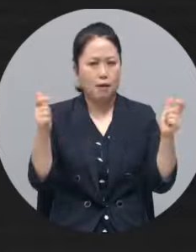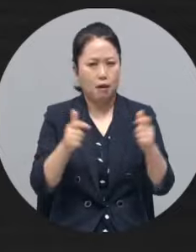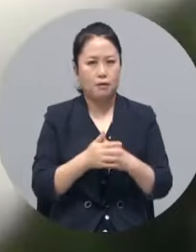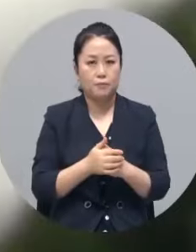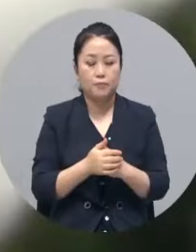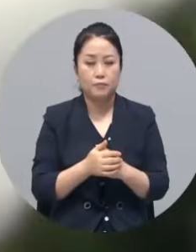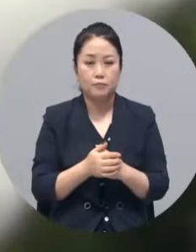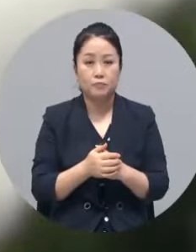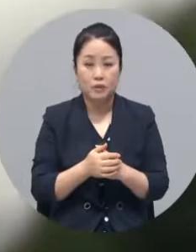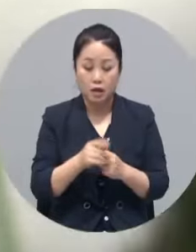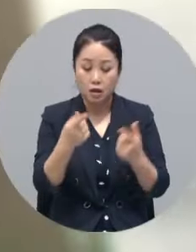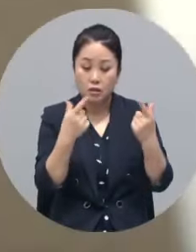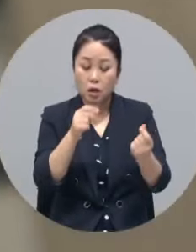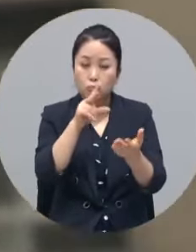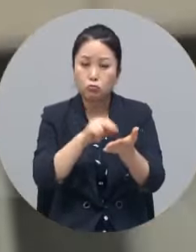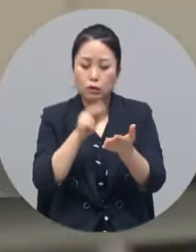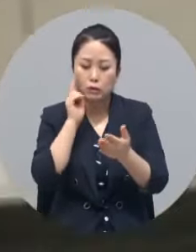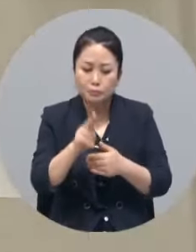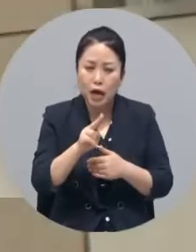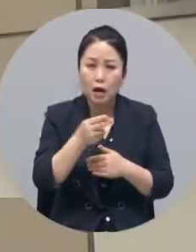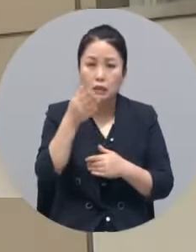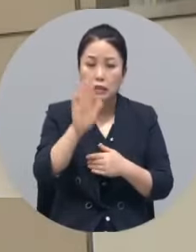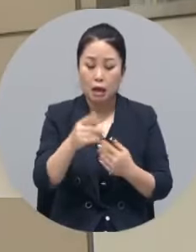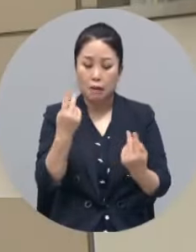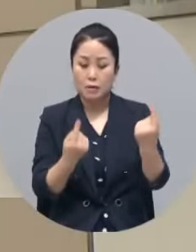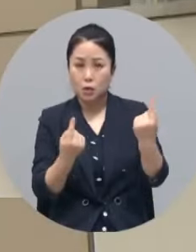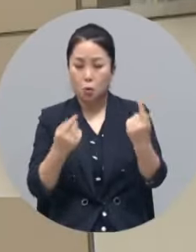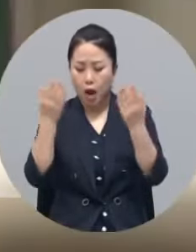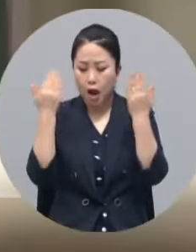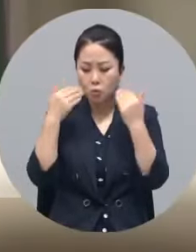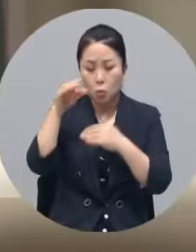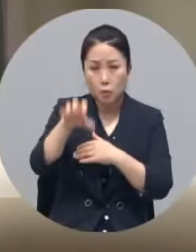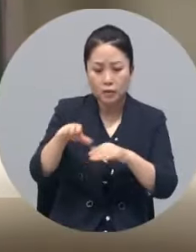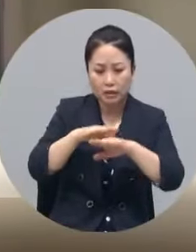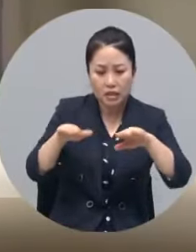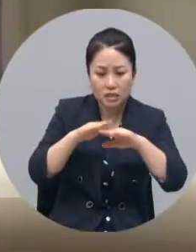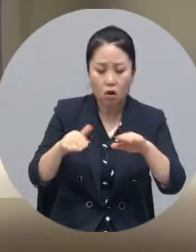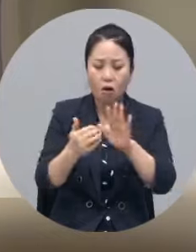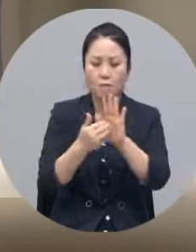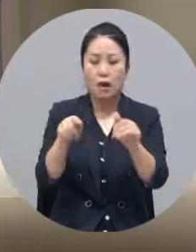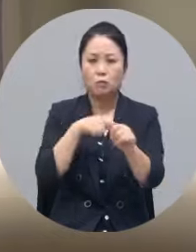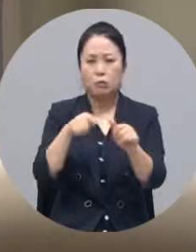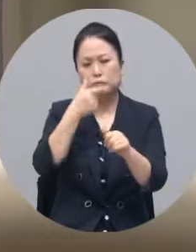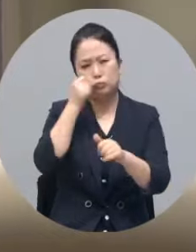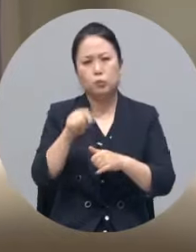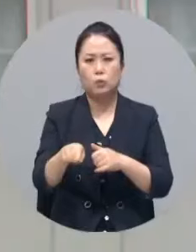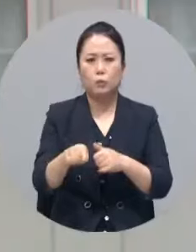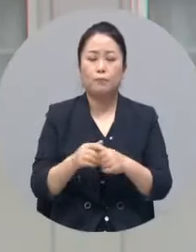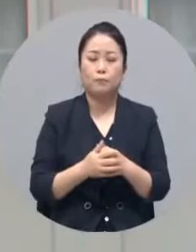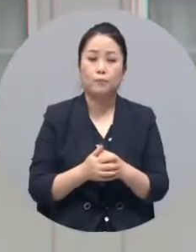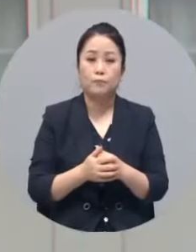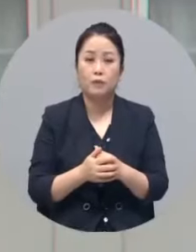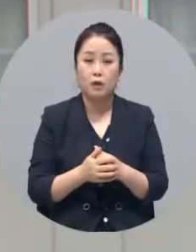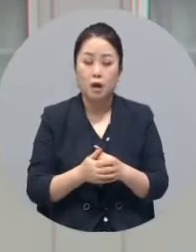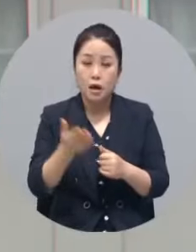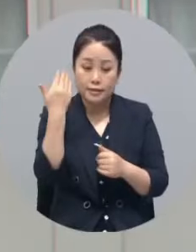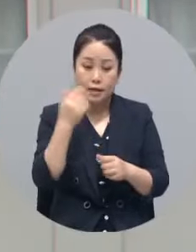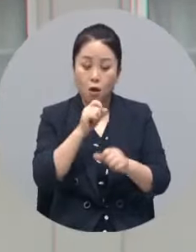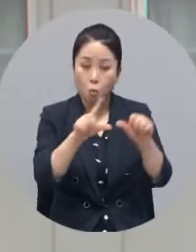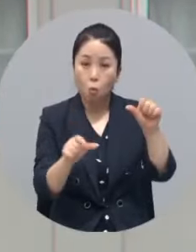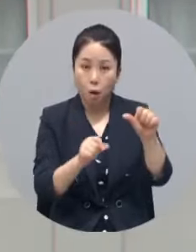급증했습니다 이처럼 문제는 심각하지만 학교 현장의 대처나 예방 교육은 부실하기 합니다 지난